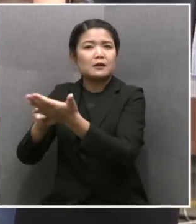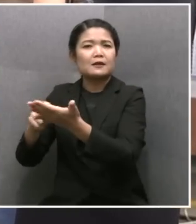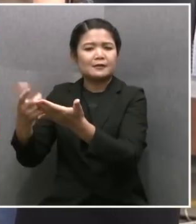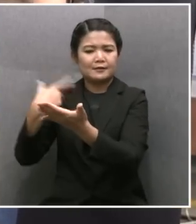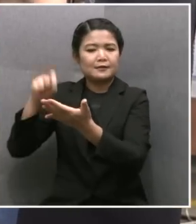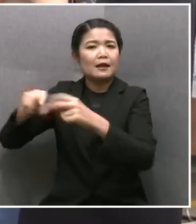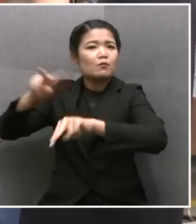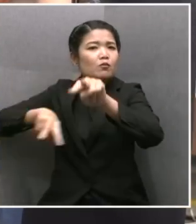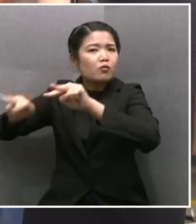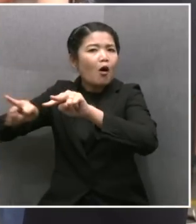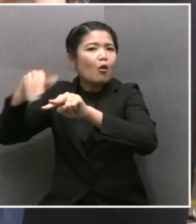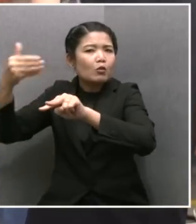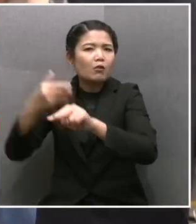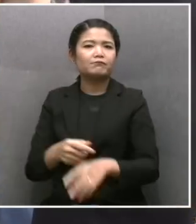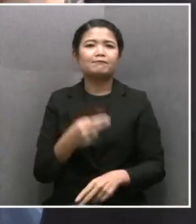ต่อไป